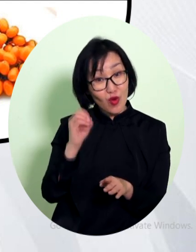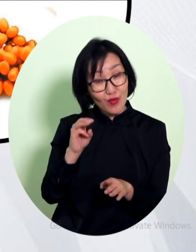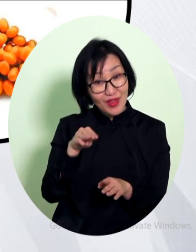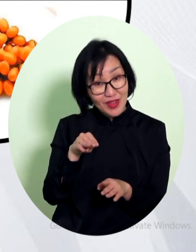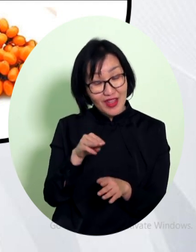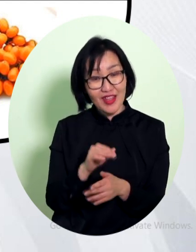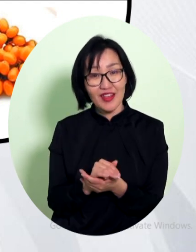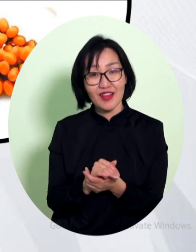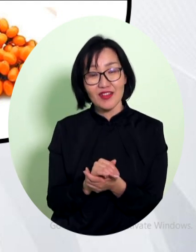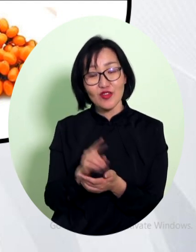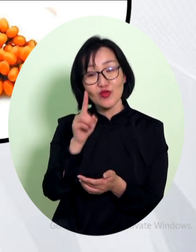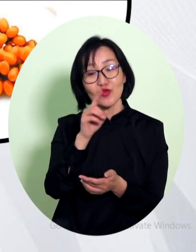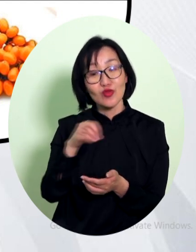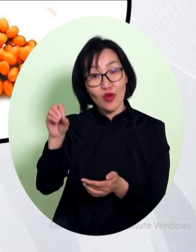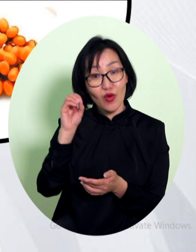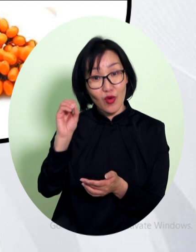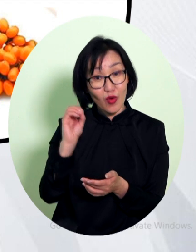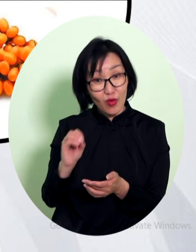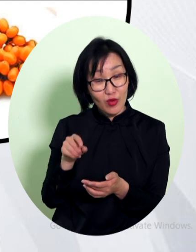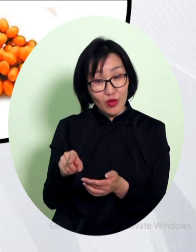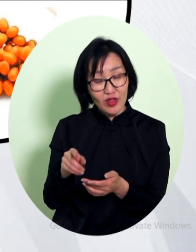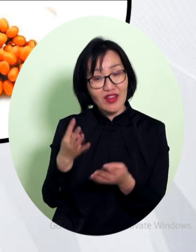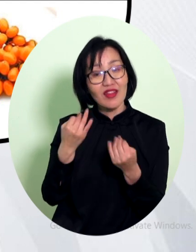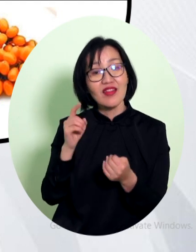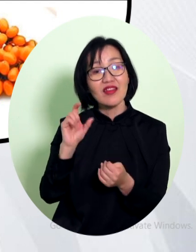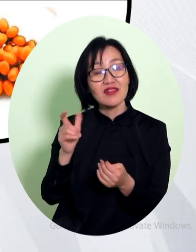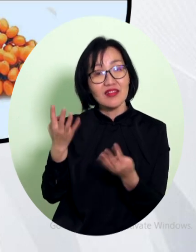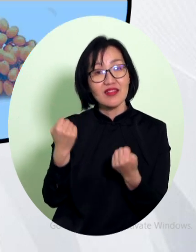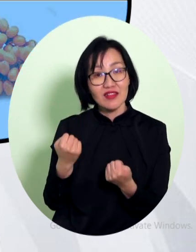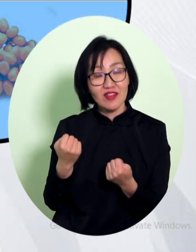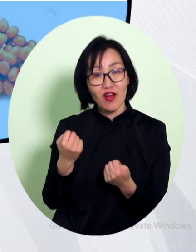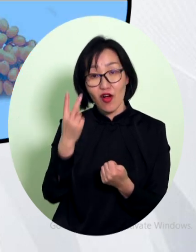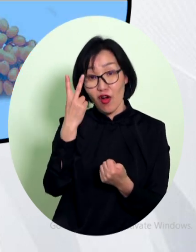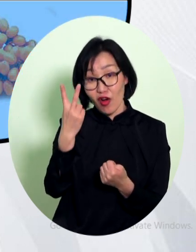авсан. 100%. 100%-ийн хэдэн хэсэг байна?